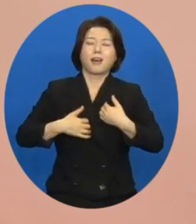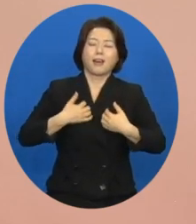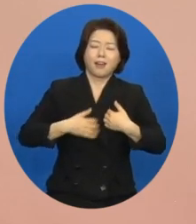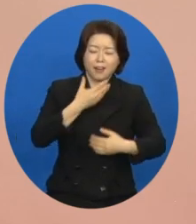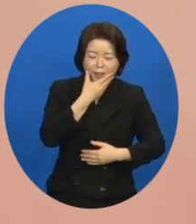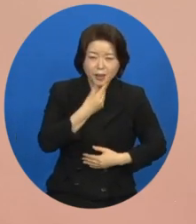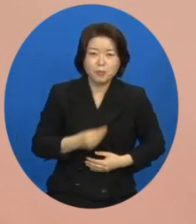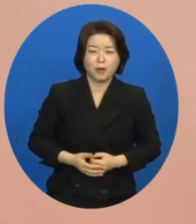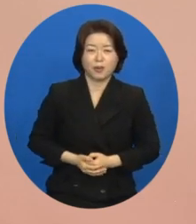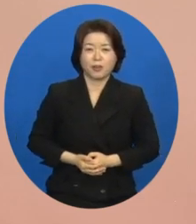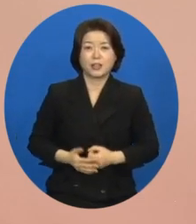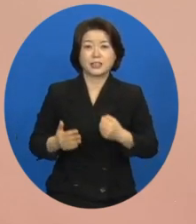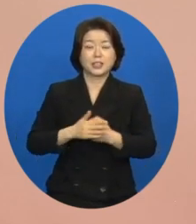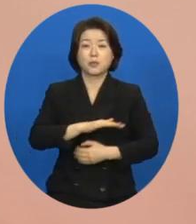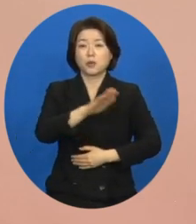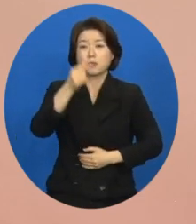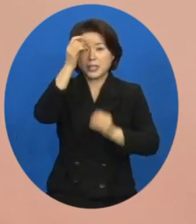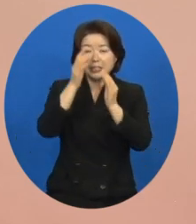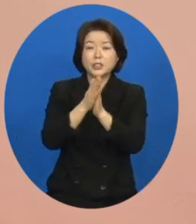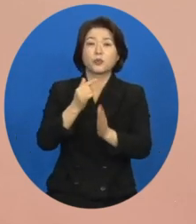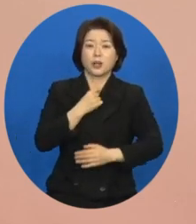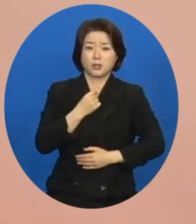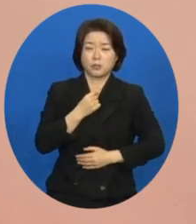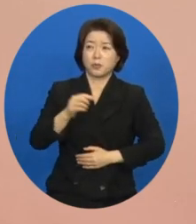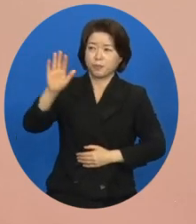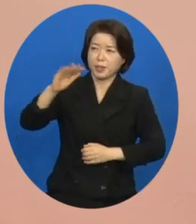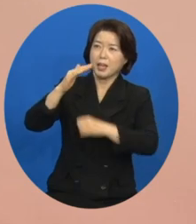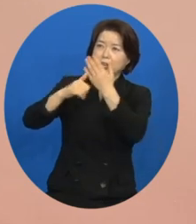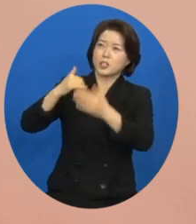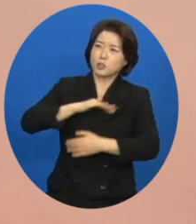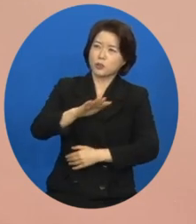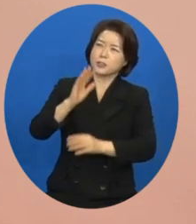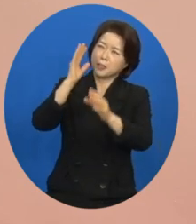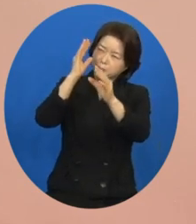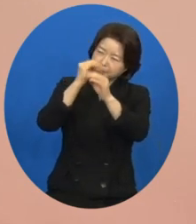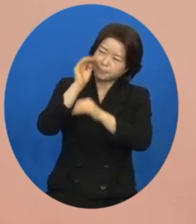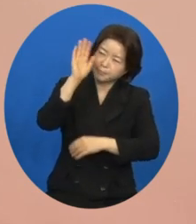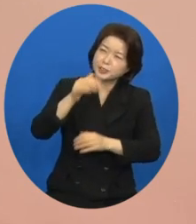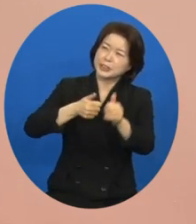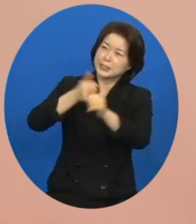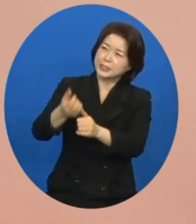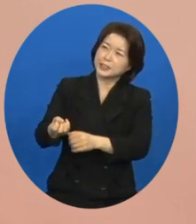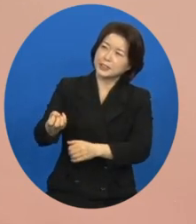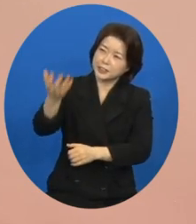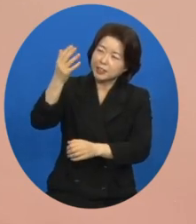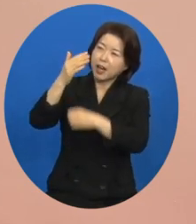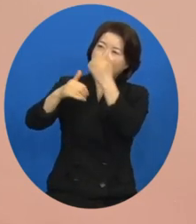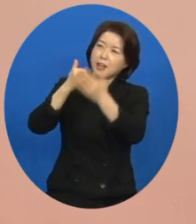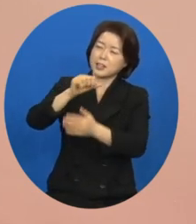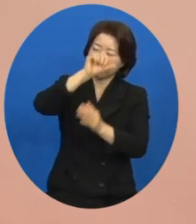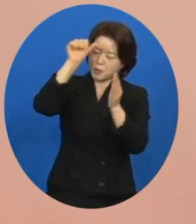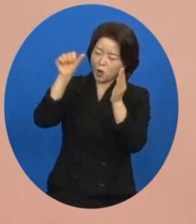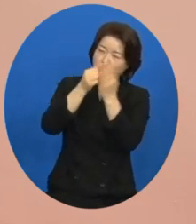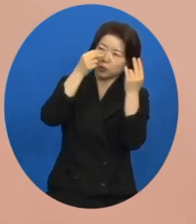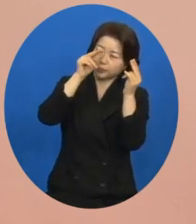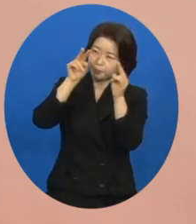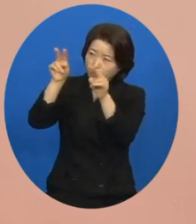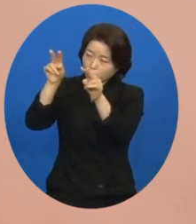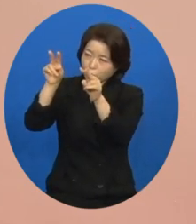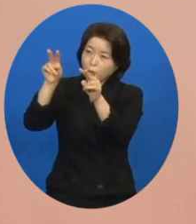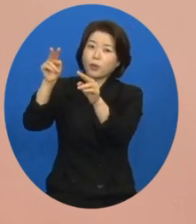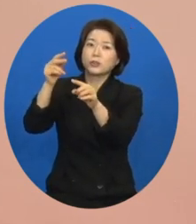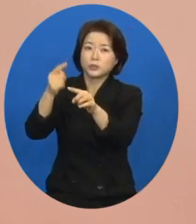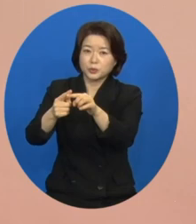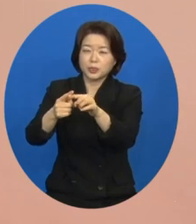그래서 우리 기도하고 싶습니다. 하나님, 우리도 언젠가는 이기시는 하나님을 평생 보다가